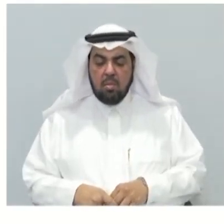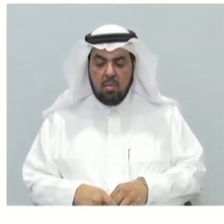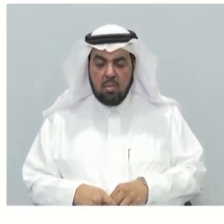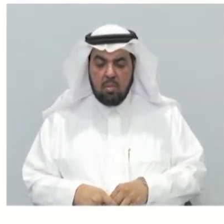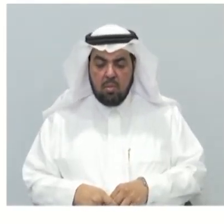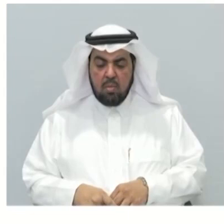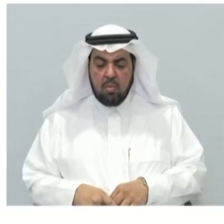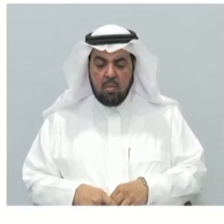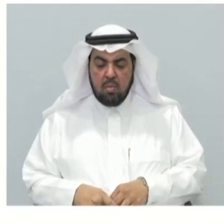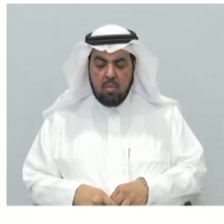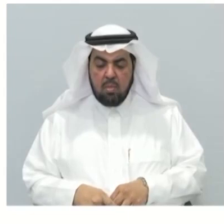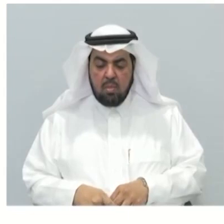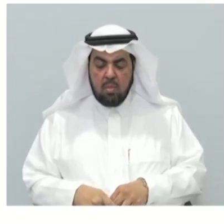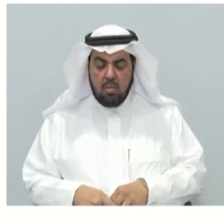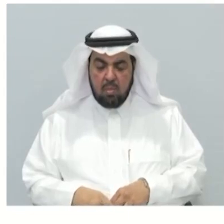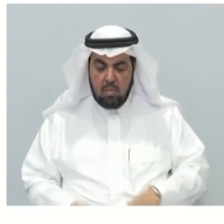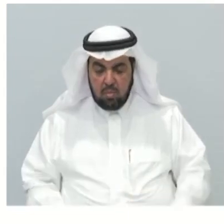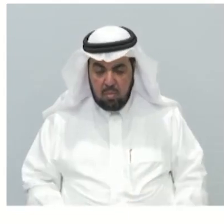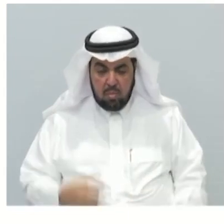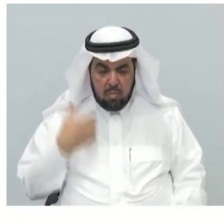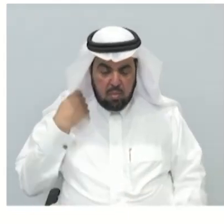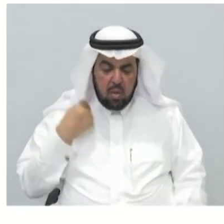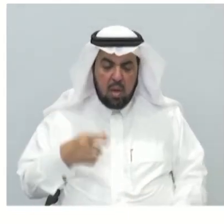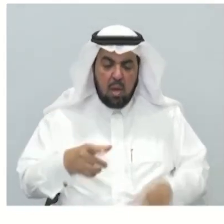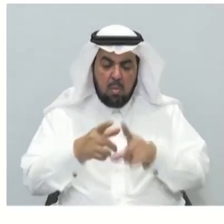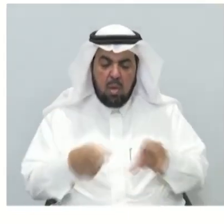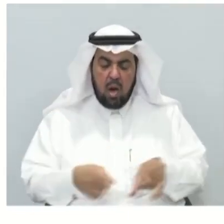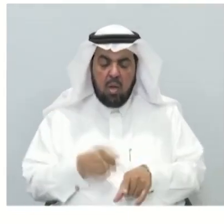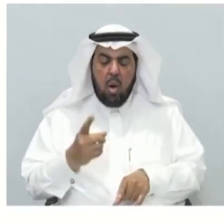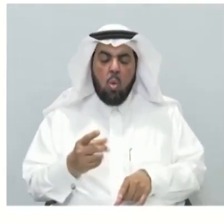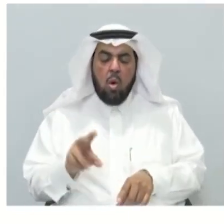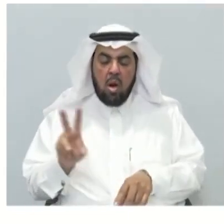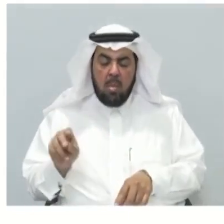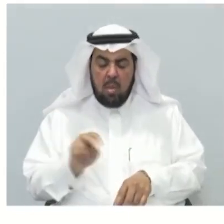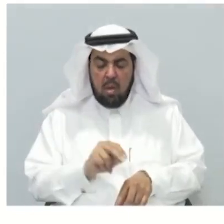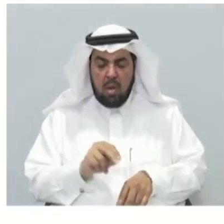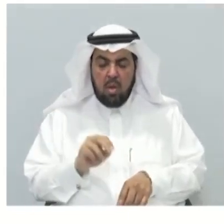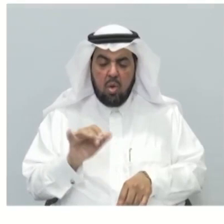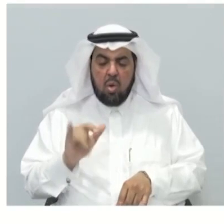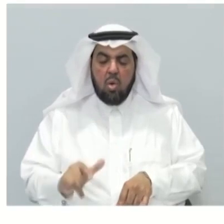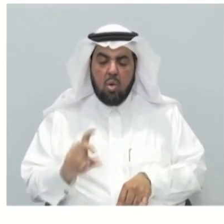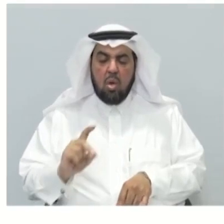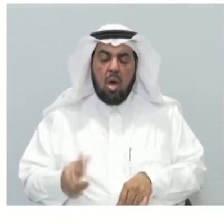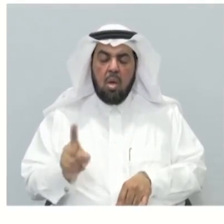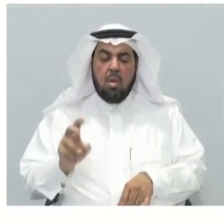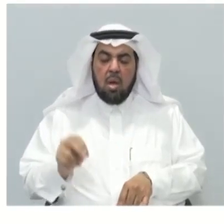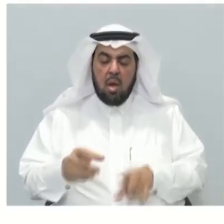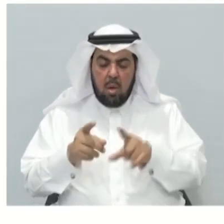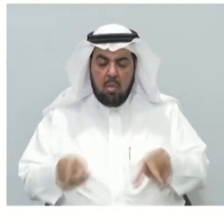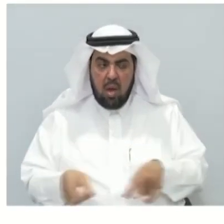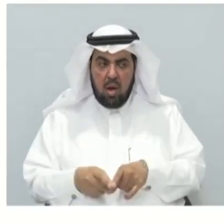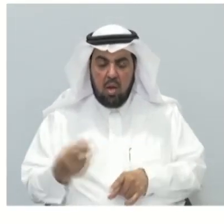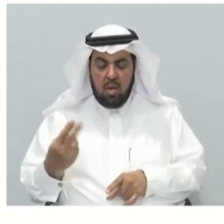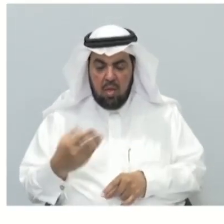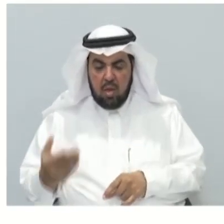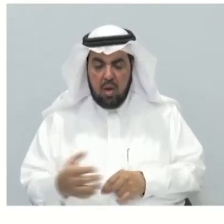اي اذا بي س تطابق دي اي لان عظر لان العناصر المتناظره في المثلثين